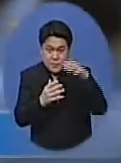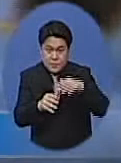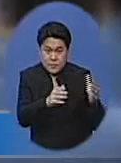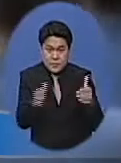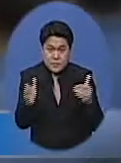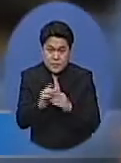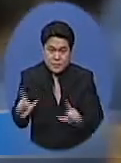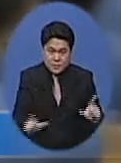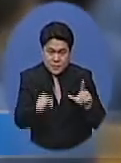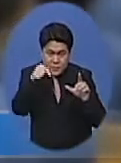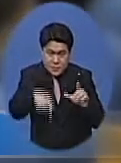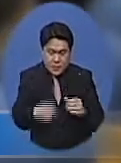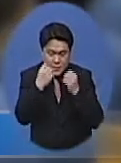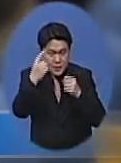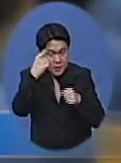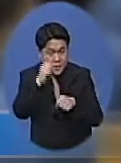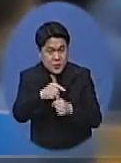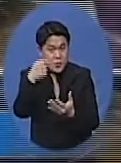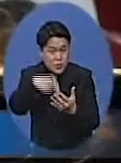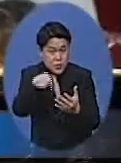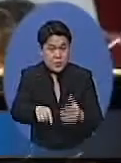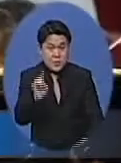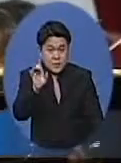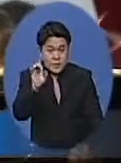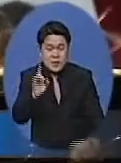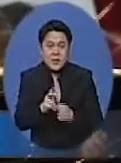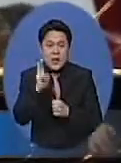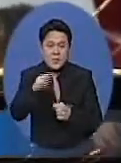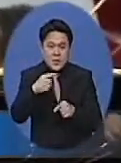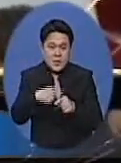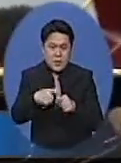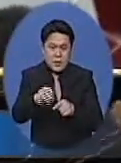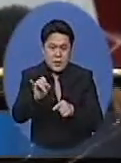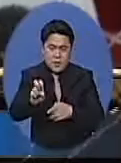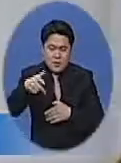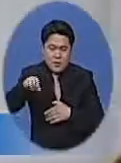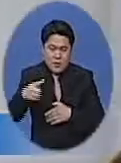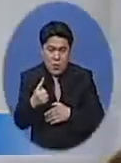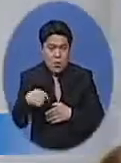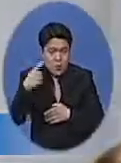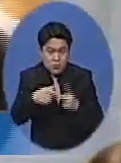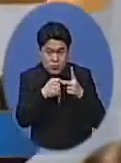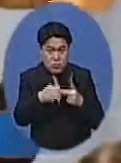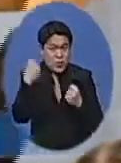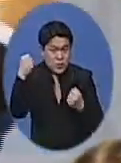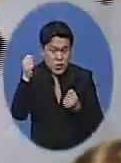생활 속 창의 인성 교육의 하나로 지난달 열린 음악평론가 임진모 특강에 이은 두 번째